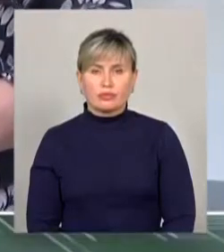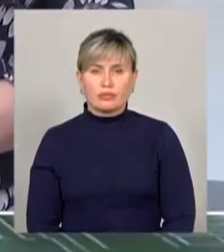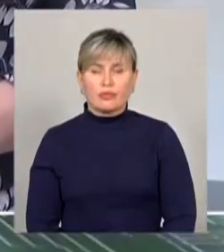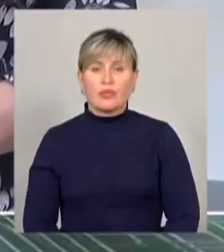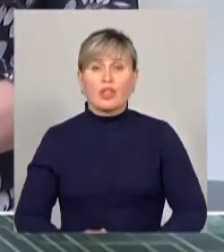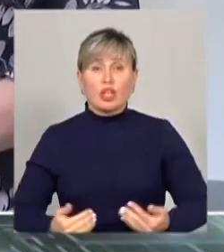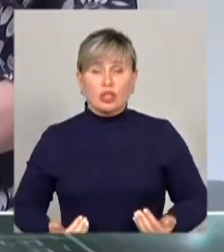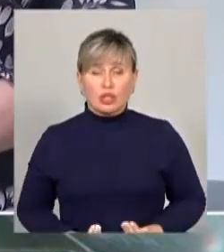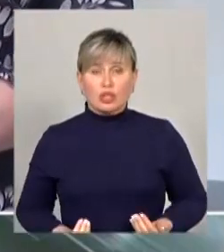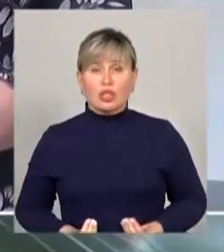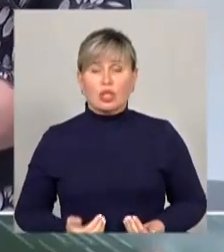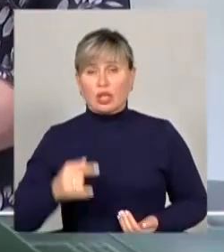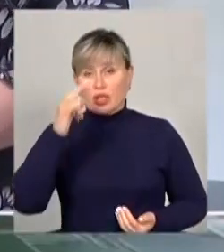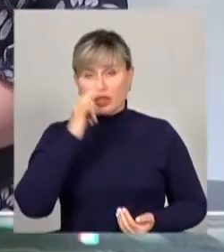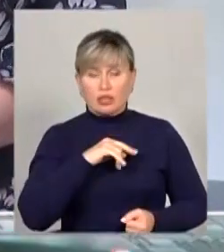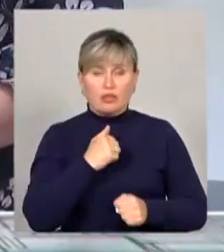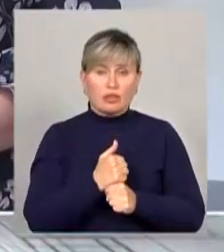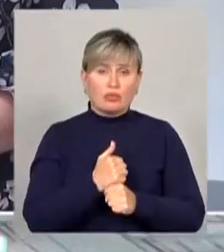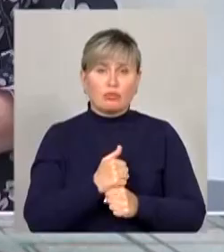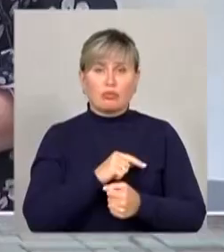Жители Казахстана в основном против